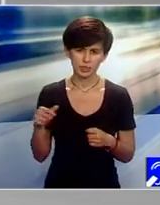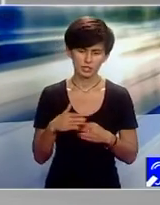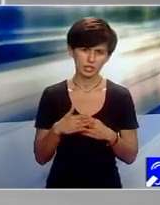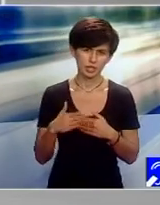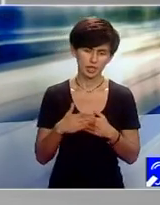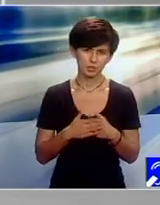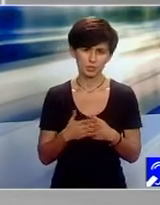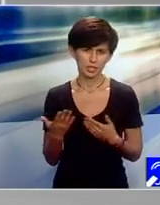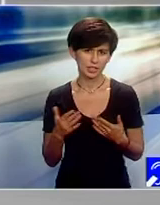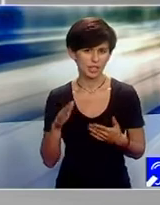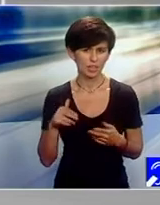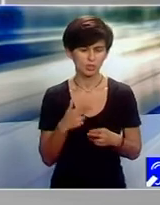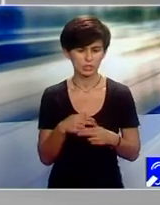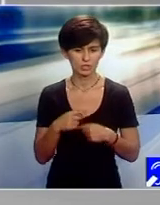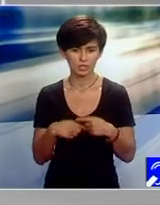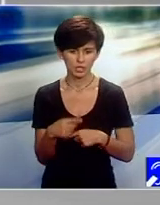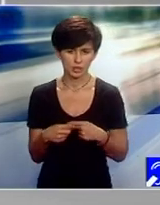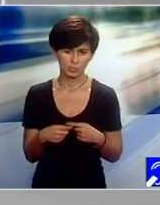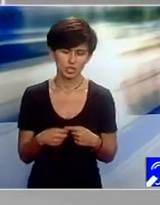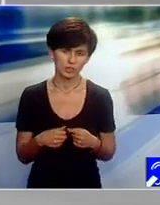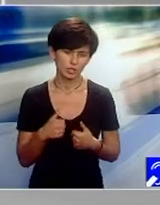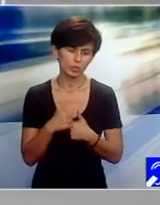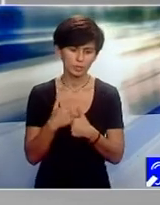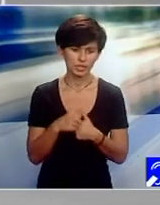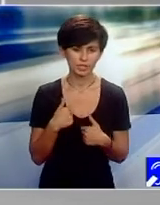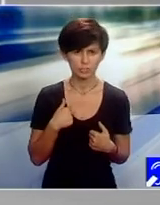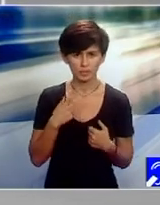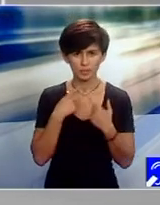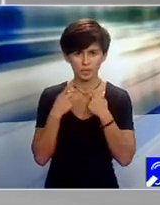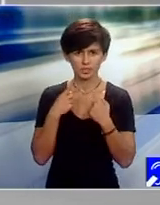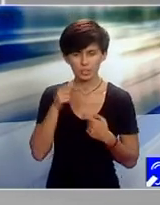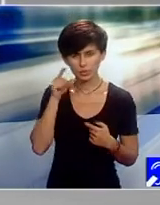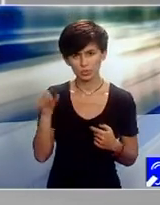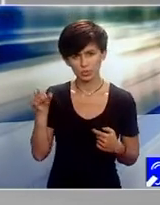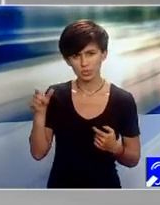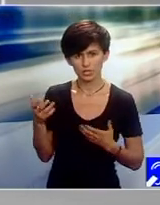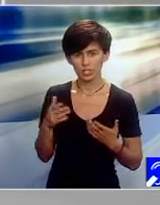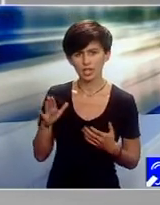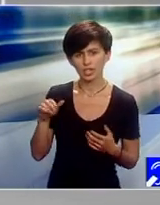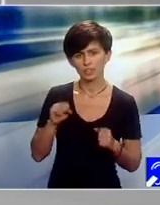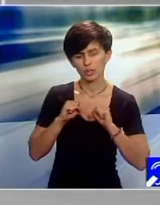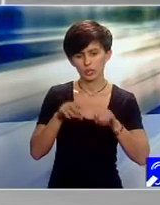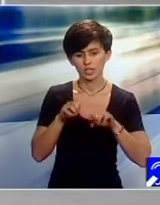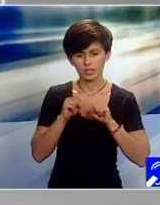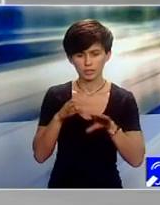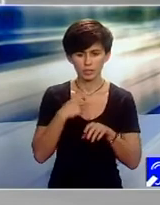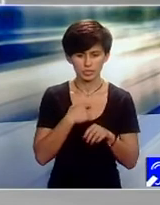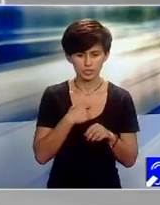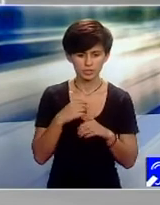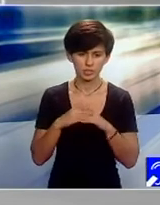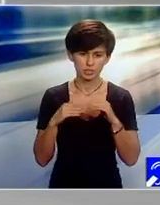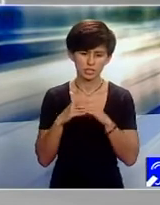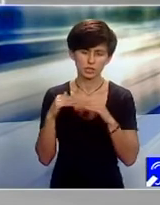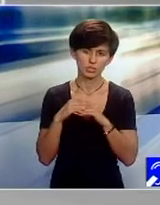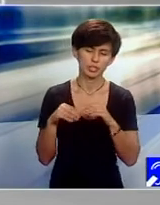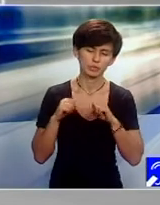sau cu prieteni. Și atunci discutam cu o persoană care deja avea anumite informații și puteam să construiesc pe informațiile pe